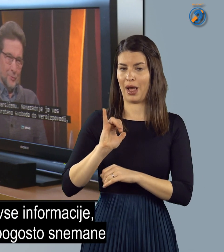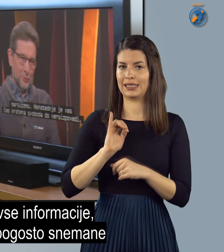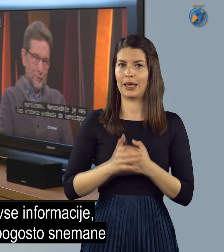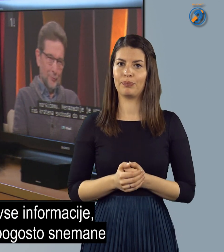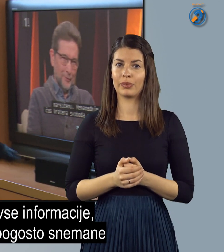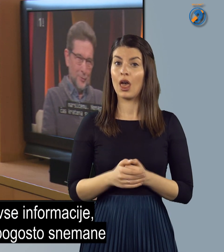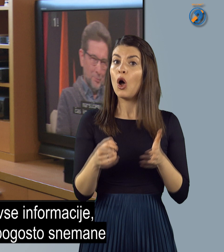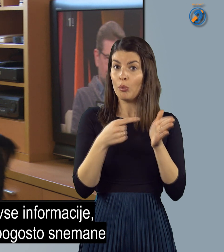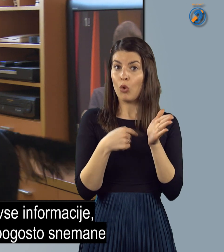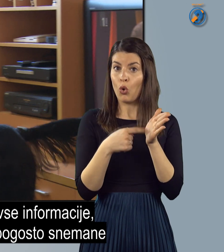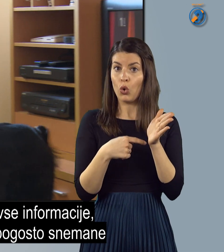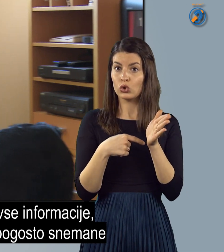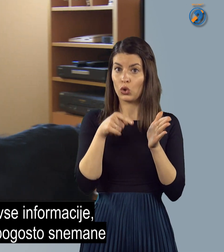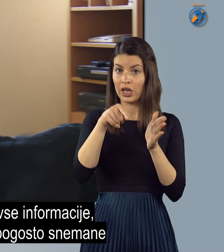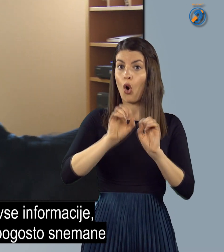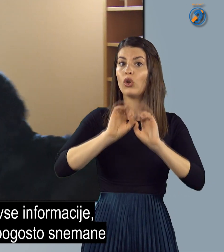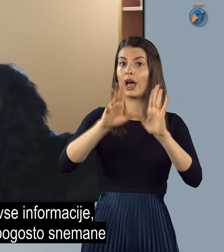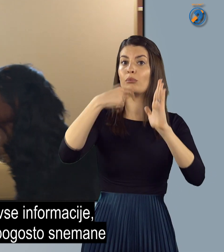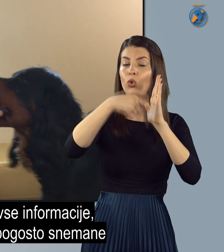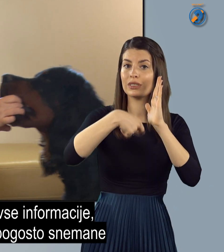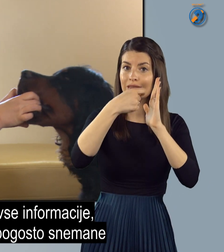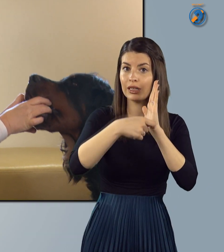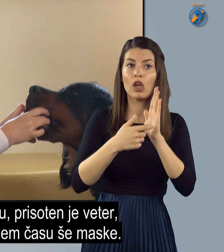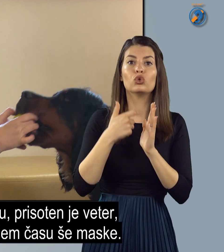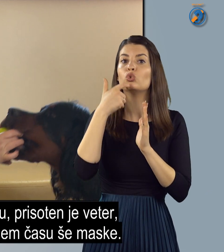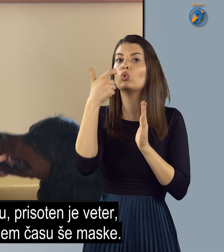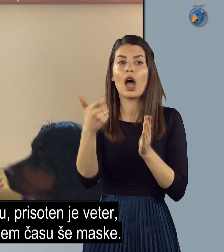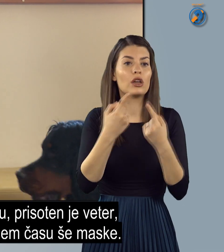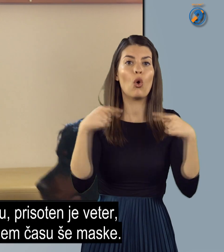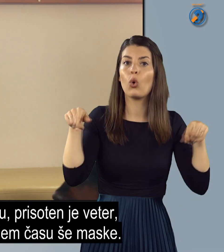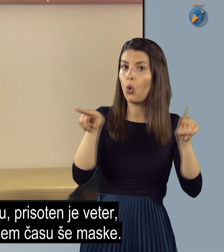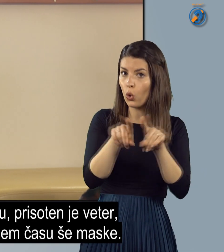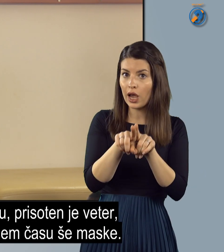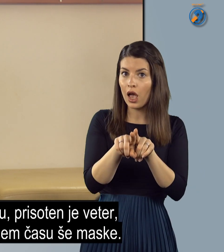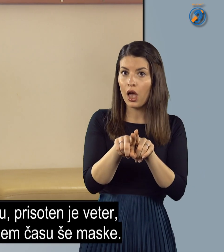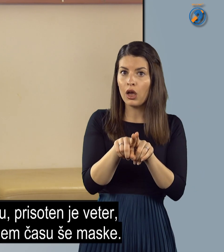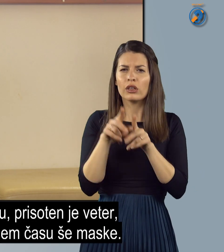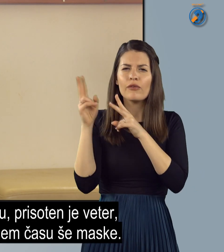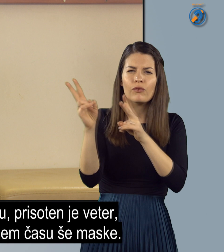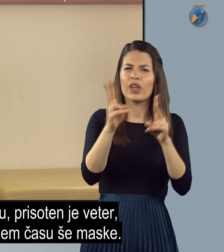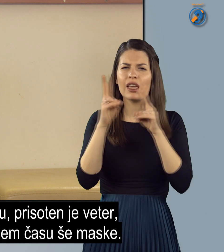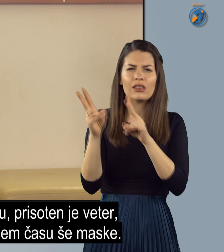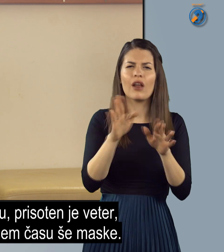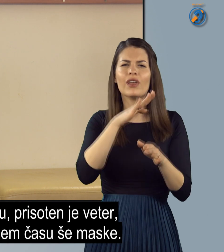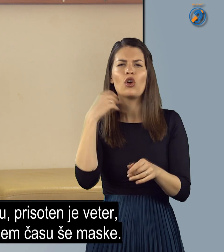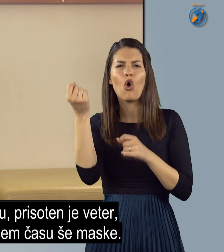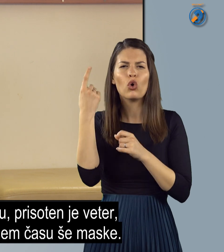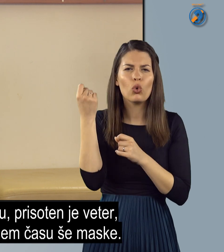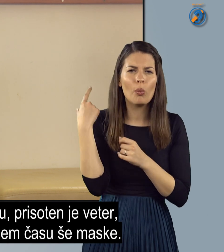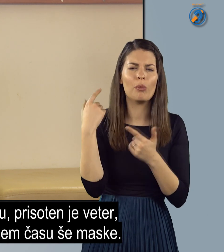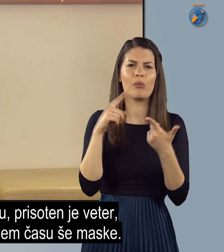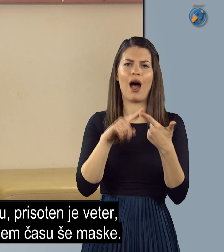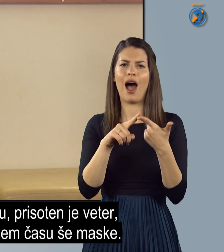ne. Zaradi tega, ker pogosto so snemane oddaje v zunanjem okolju, tukaj je prisoten veter,